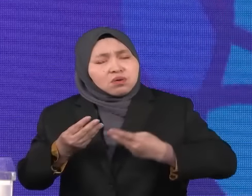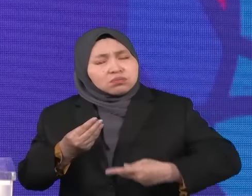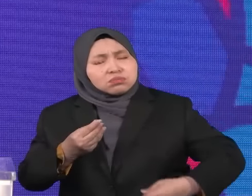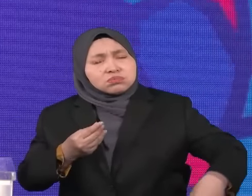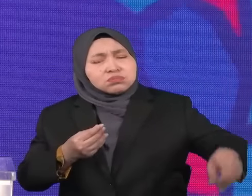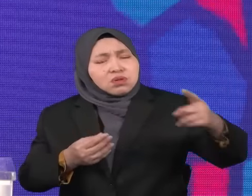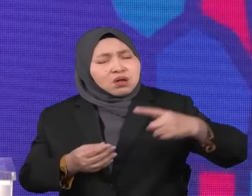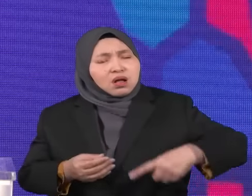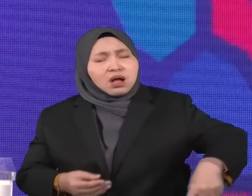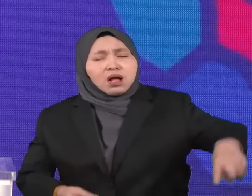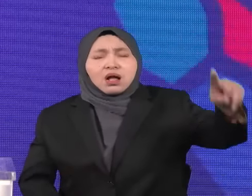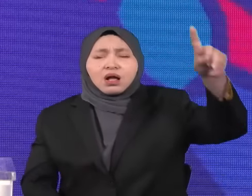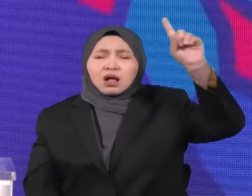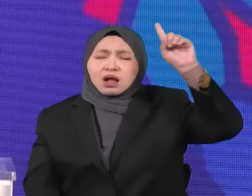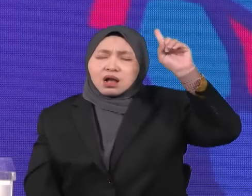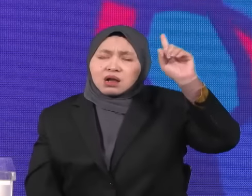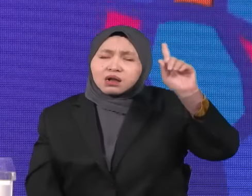Allah